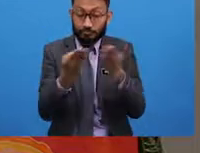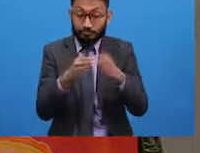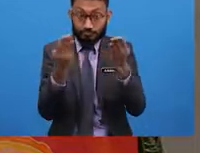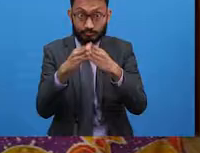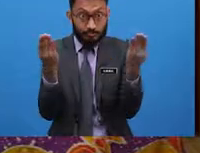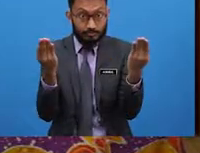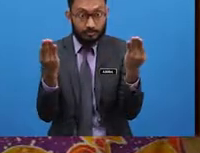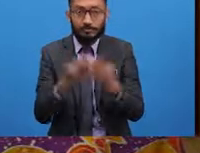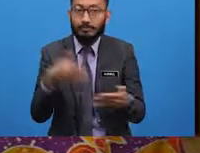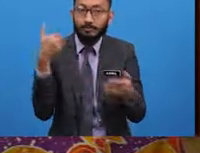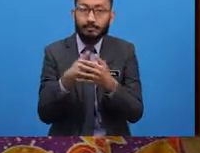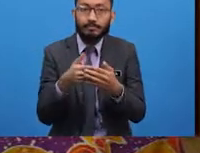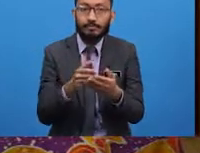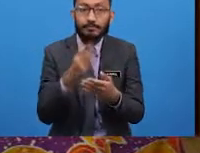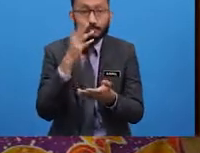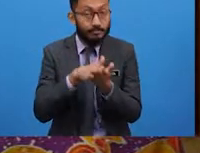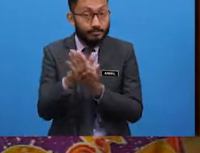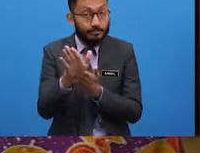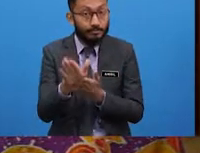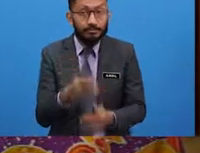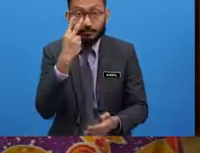kain licin.